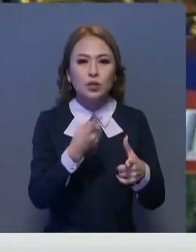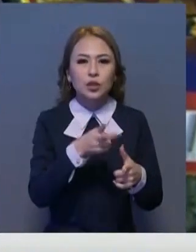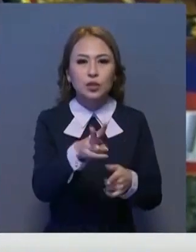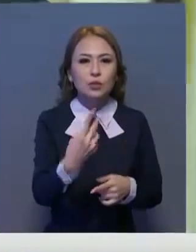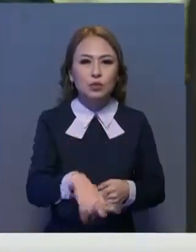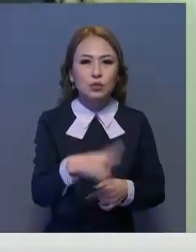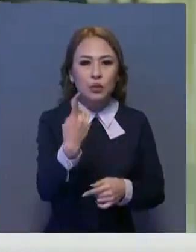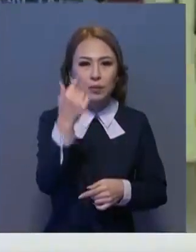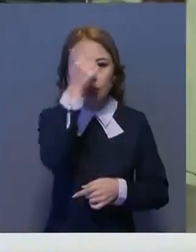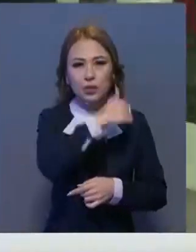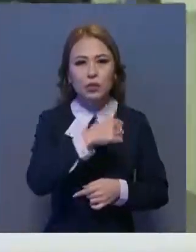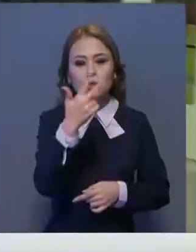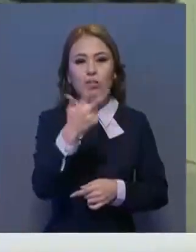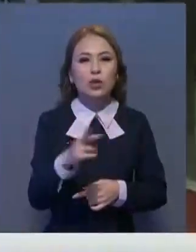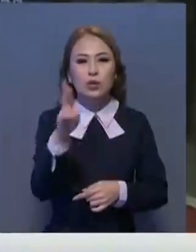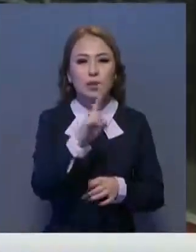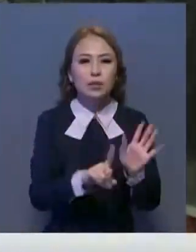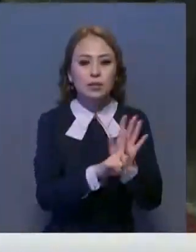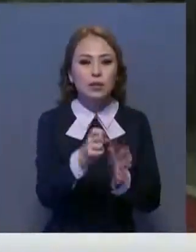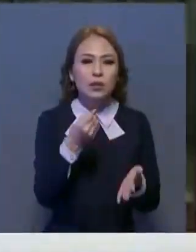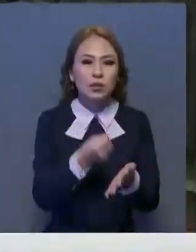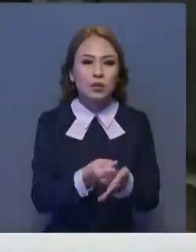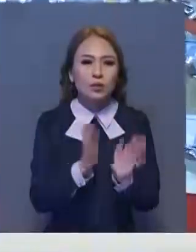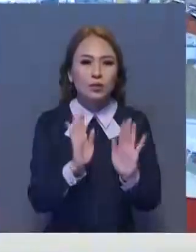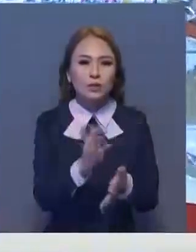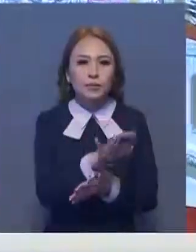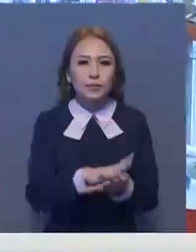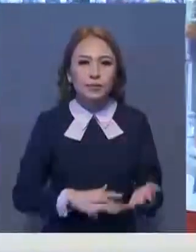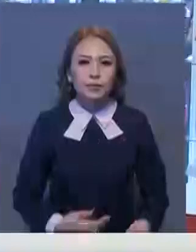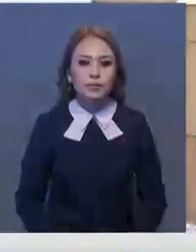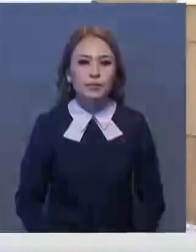Аталмыш шара 2021 жылдың 3 қаңтарына дейін